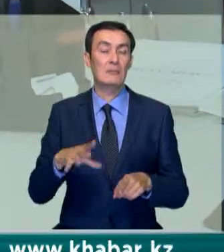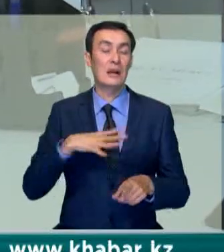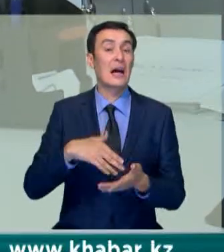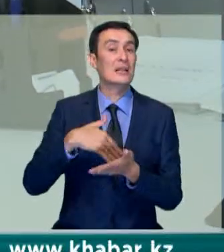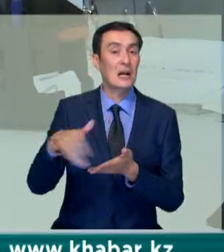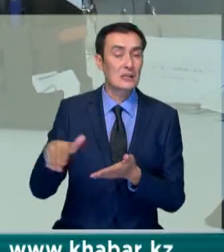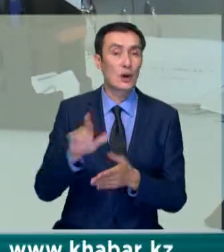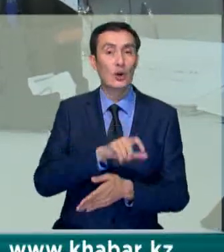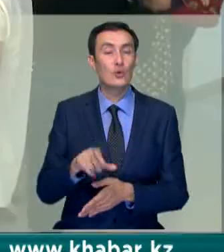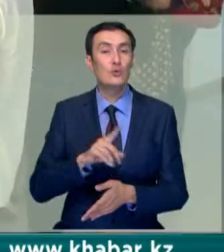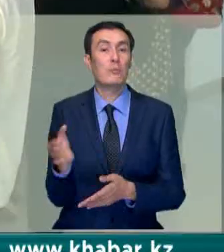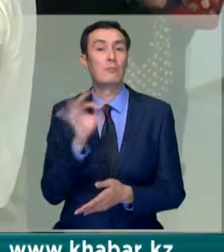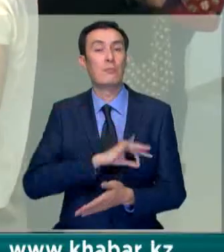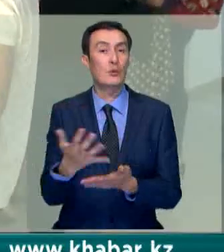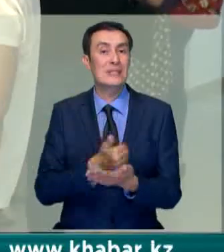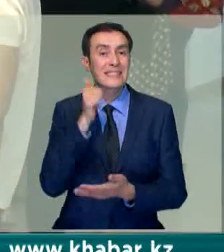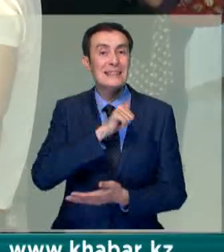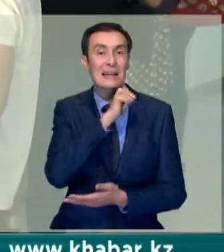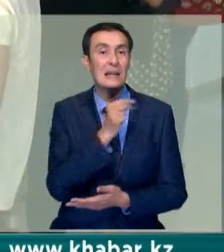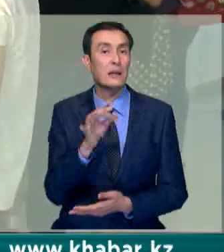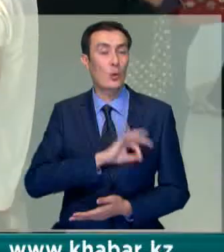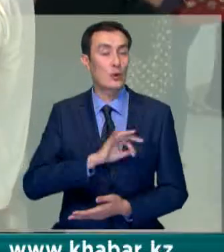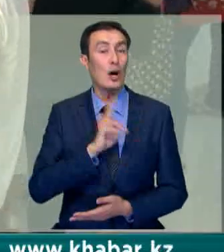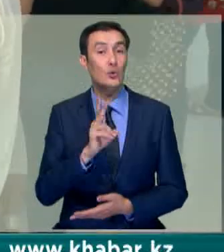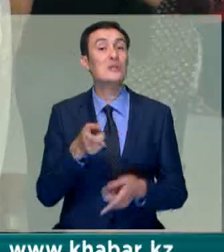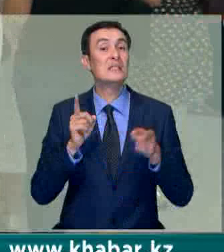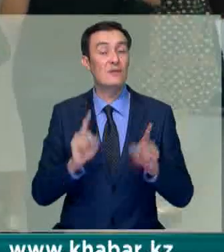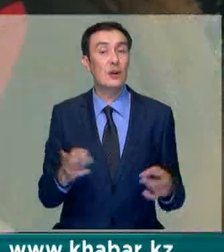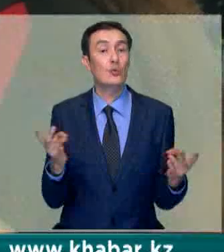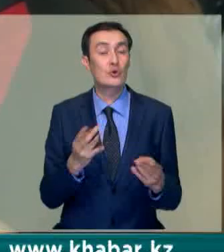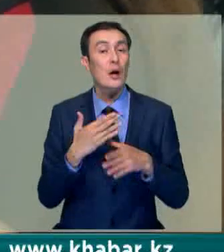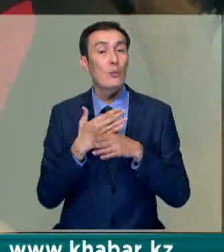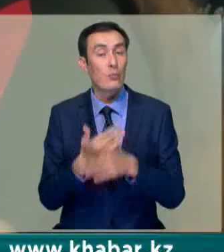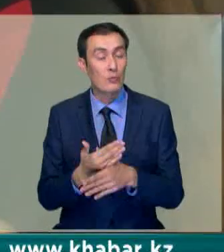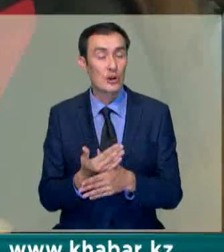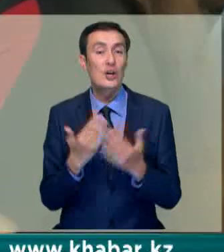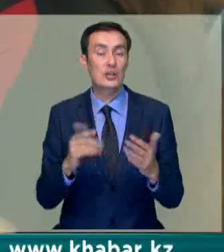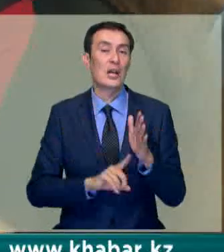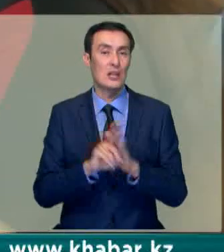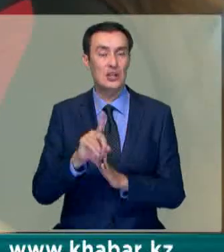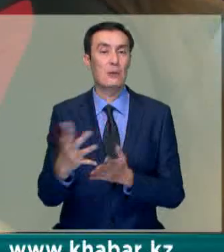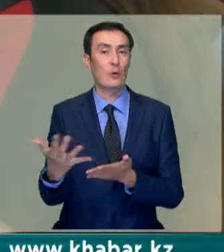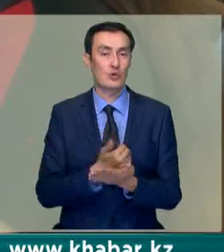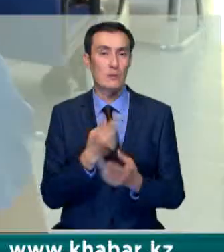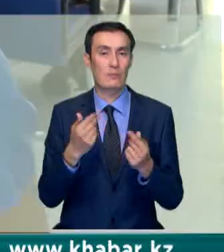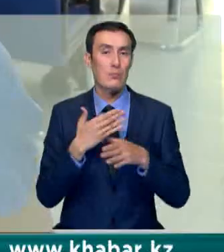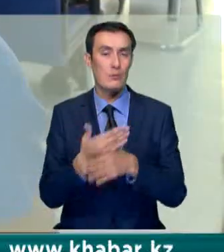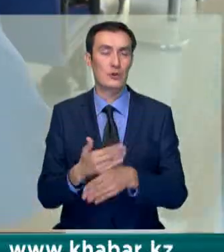отказали, люди ради получения помощи скрыли доходы. А тем, кому действительно сейчас сложно, уже начали выплачивать деньги.